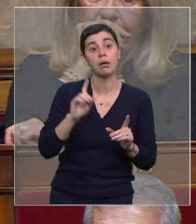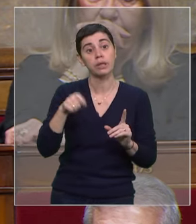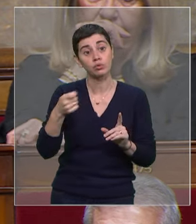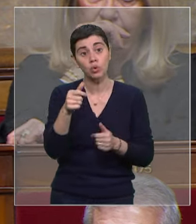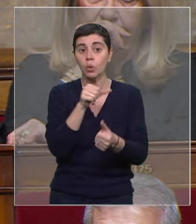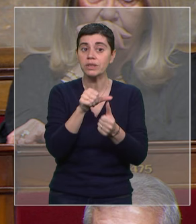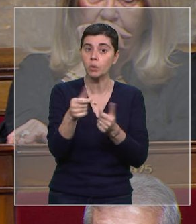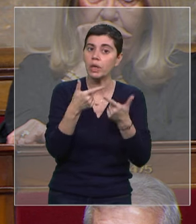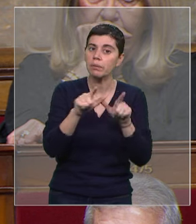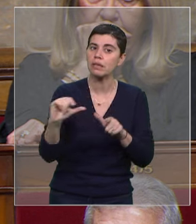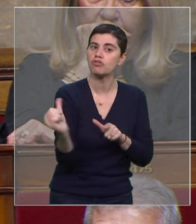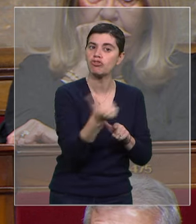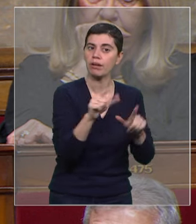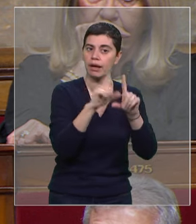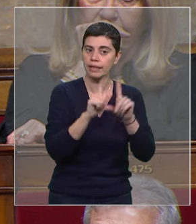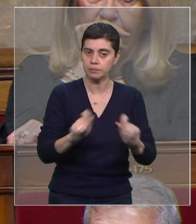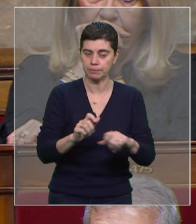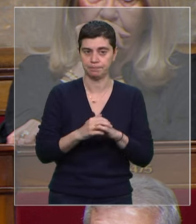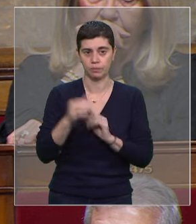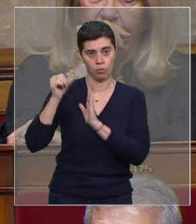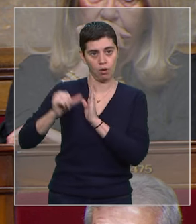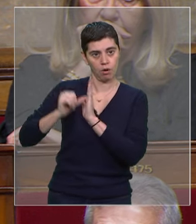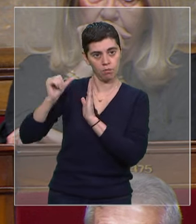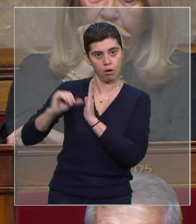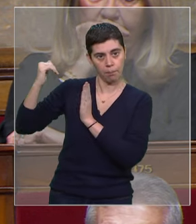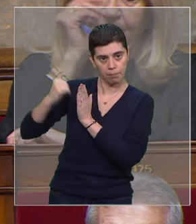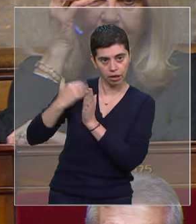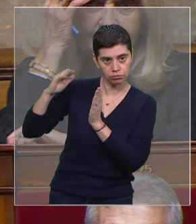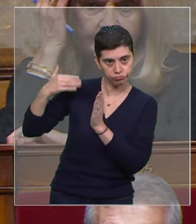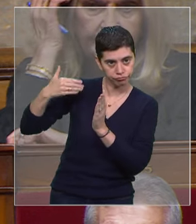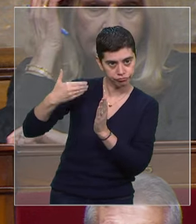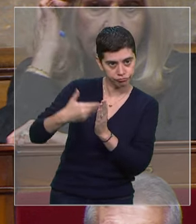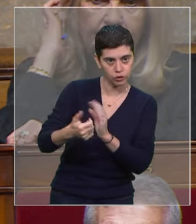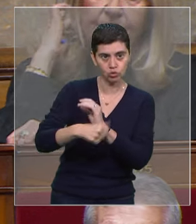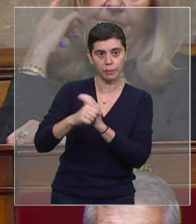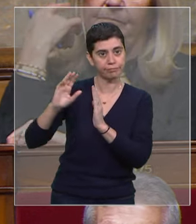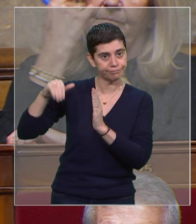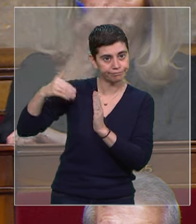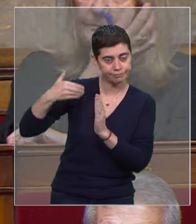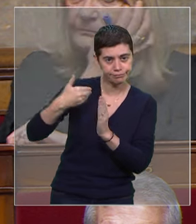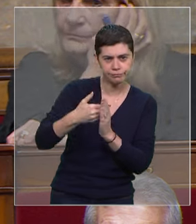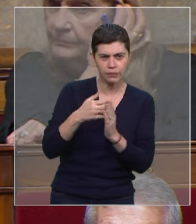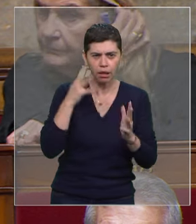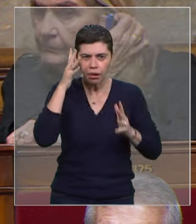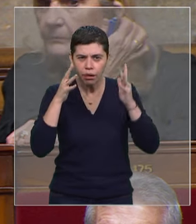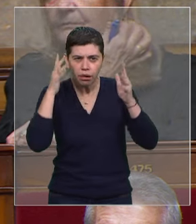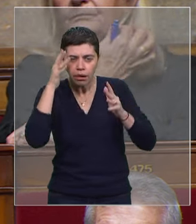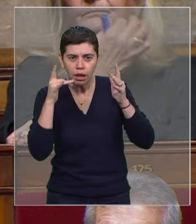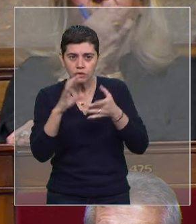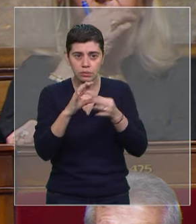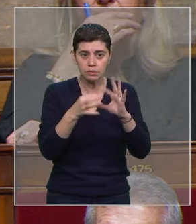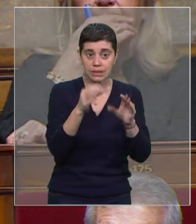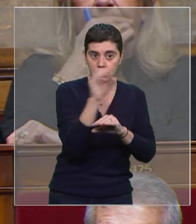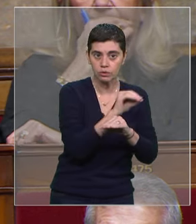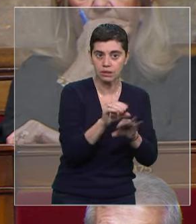fondamentales étaient respectées. Au fil des mois et au fil des semaines, l'inquiétude grandit sur cette question de la sécurisation des Jeux